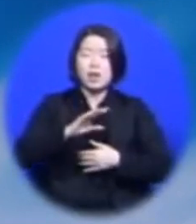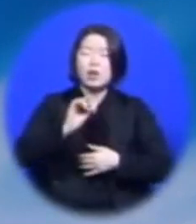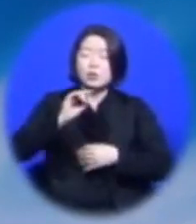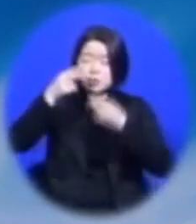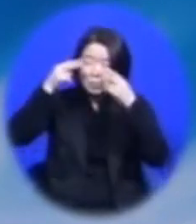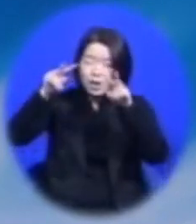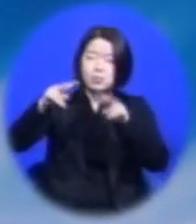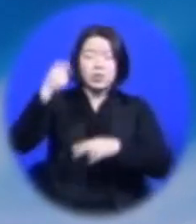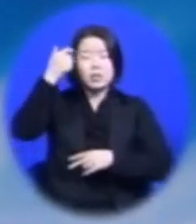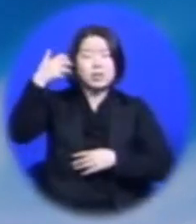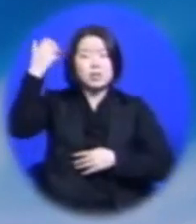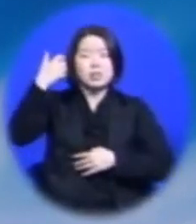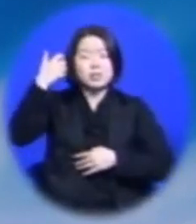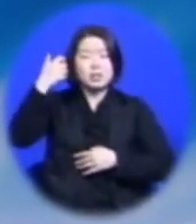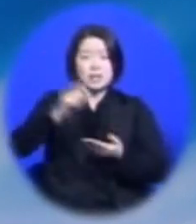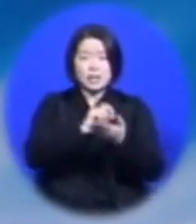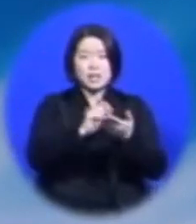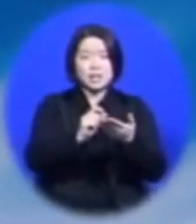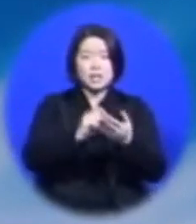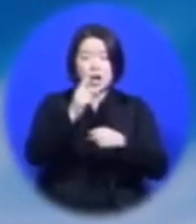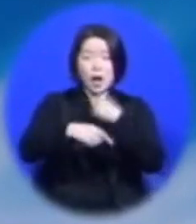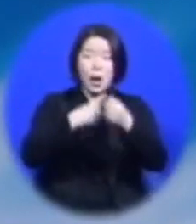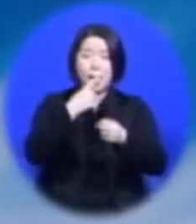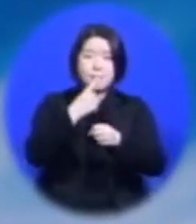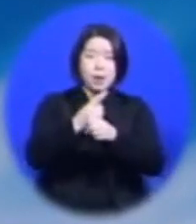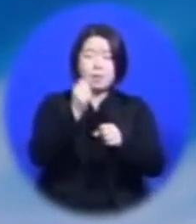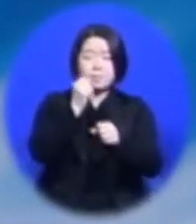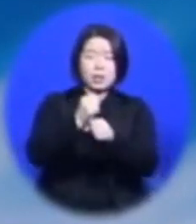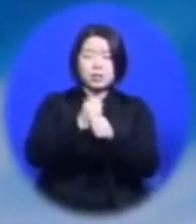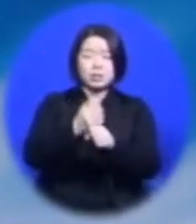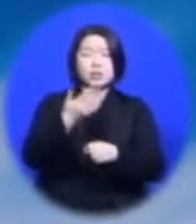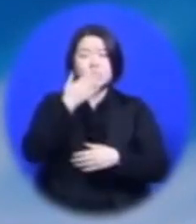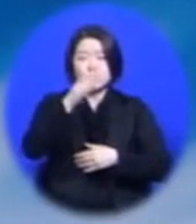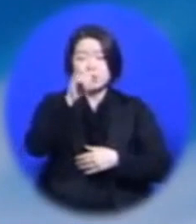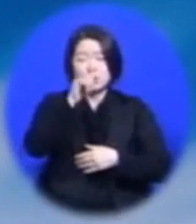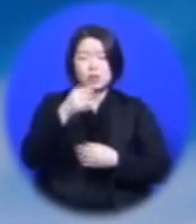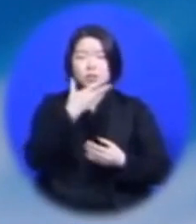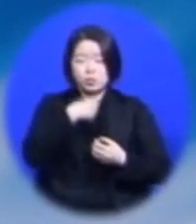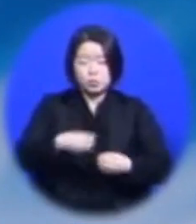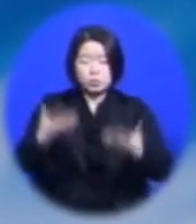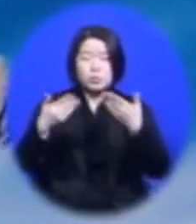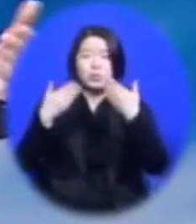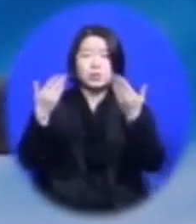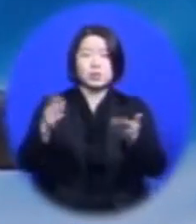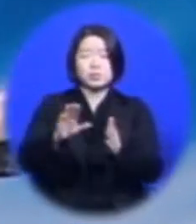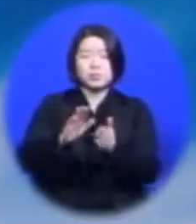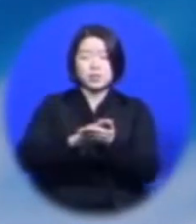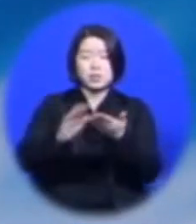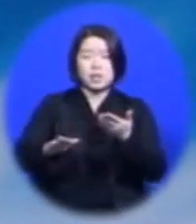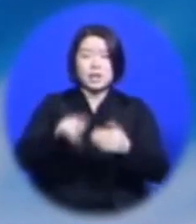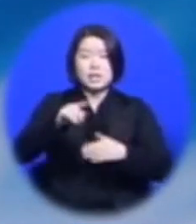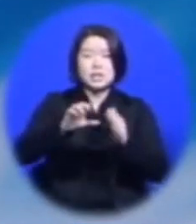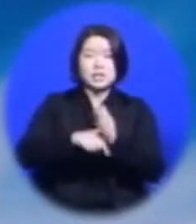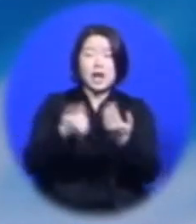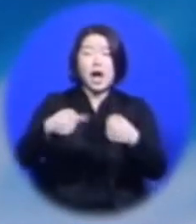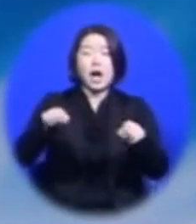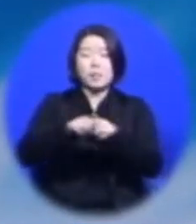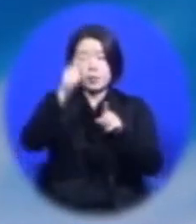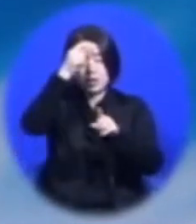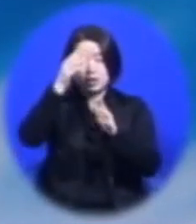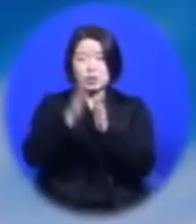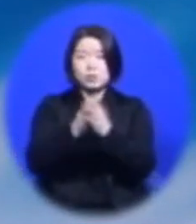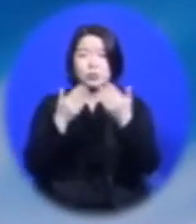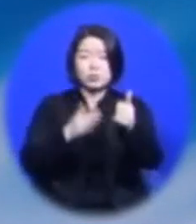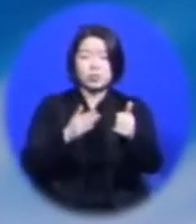깨어있는 1년 동안의 일기가 한번 만들어질 수 있게 되기를 축복합니다. 이 시간에 우리 같이 기도하십시다.